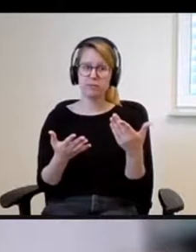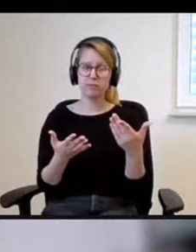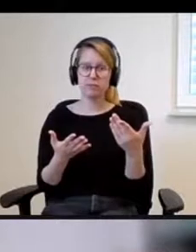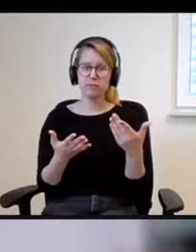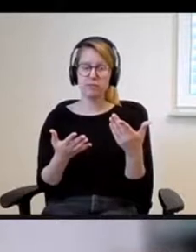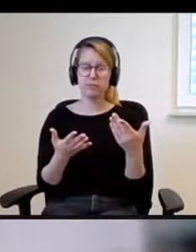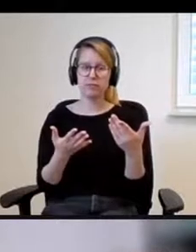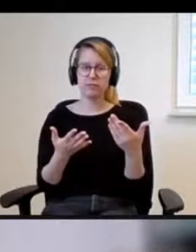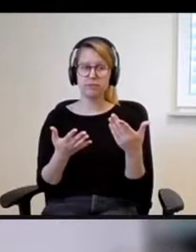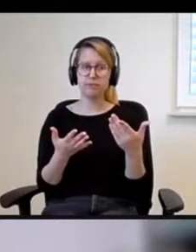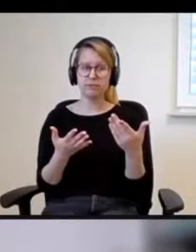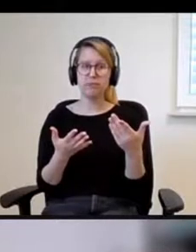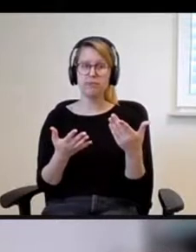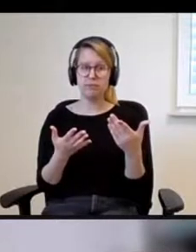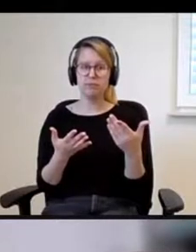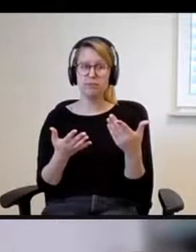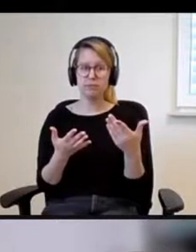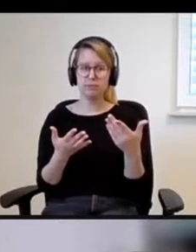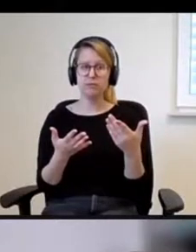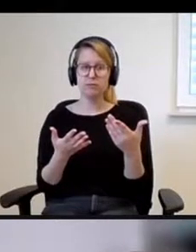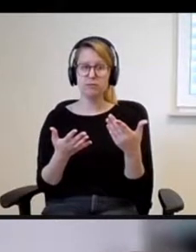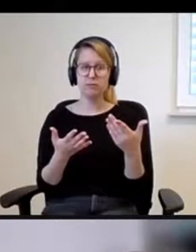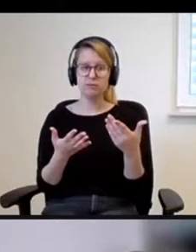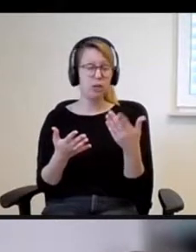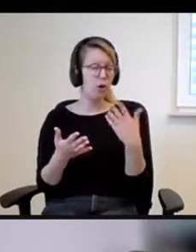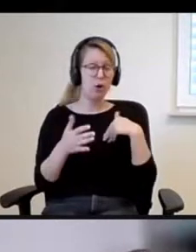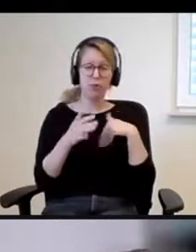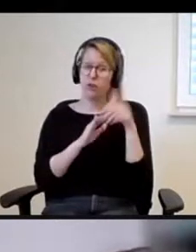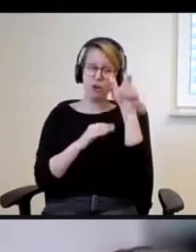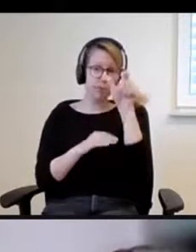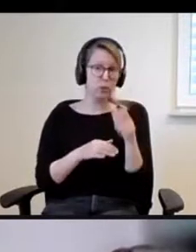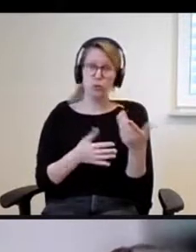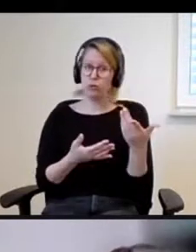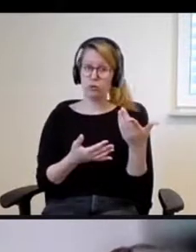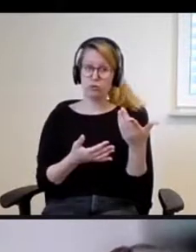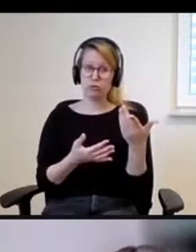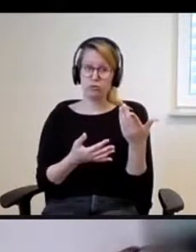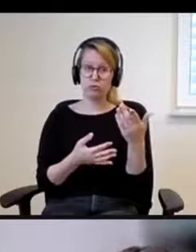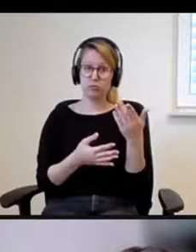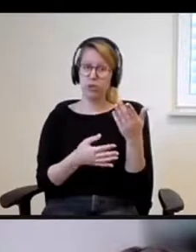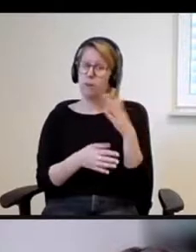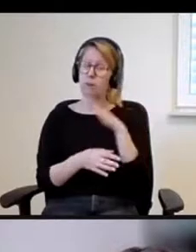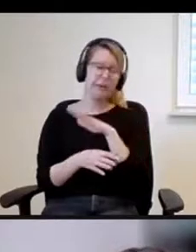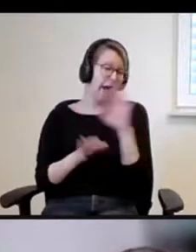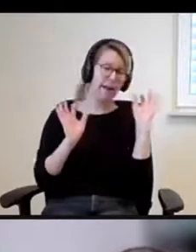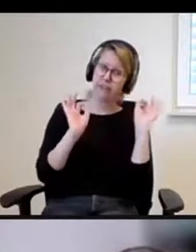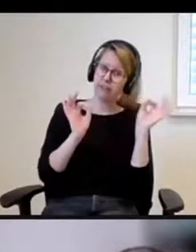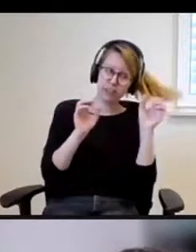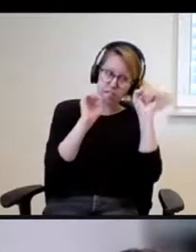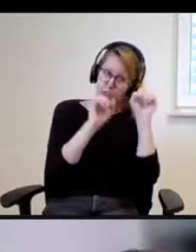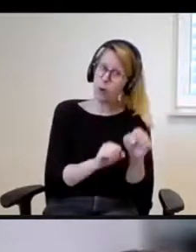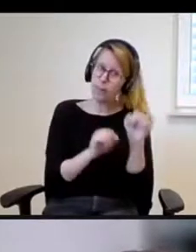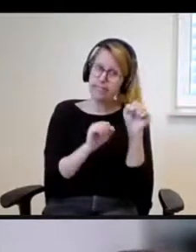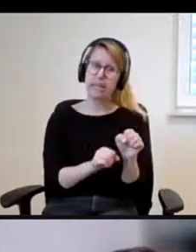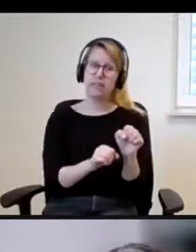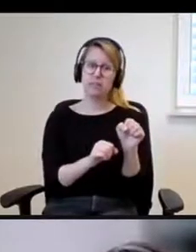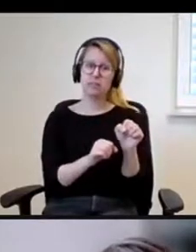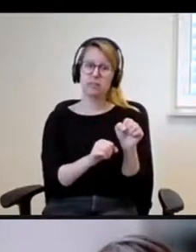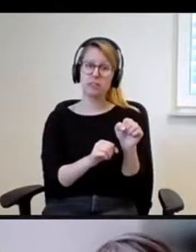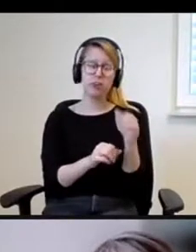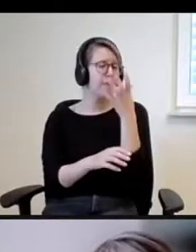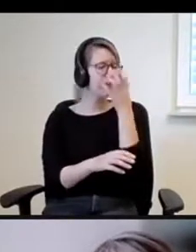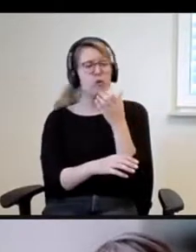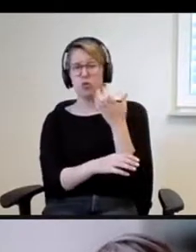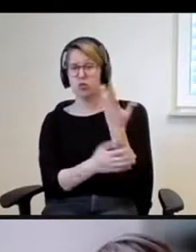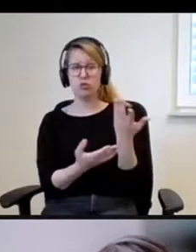personne complète qui a des capacités, des compétences, des envies, des hobbies,